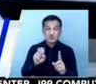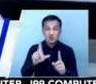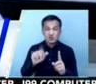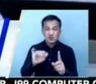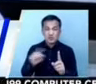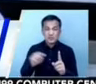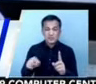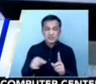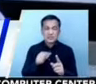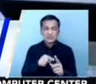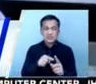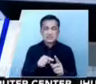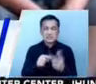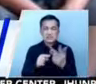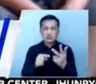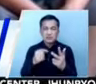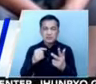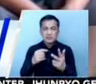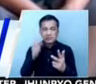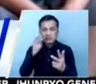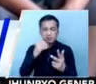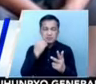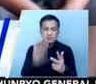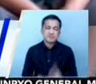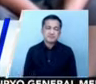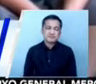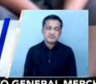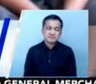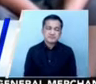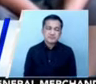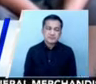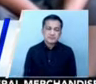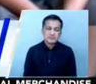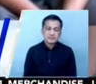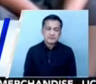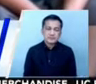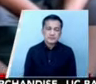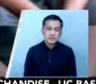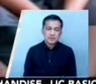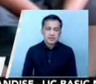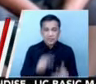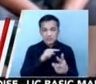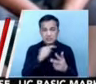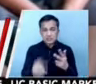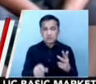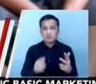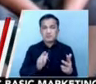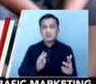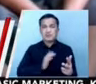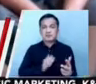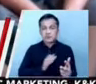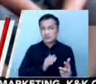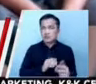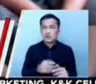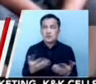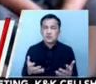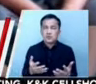Pilipinong nasawi sa sunog. Sobrang bait nilang tatlo. Wala kaming